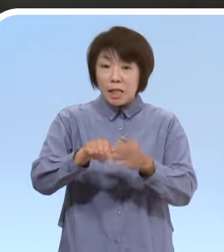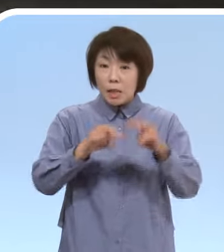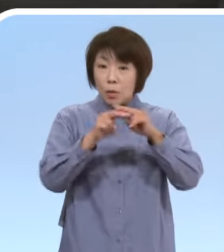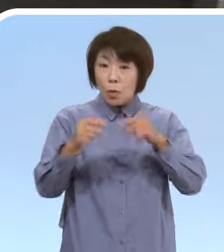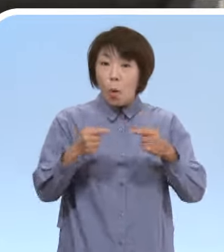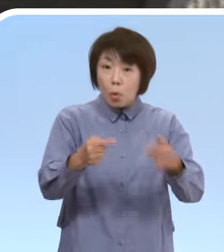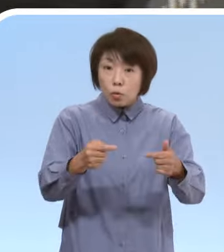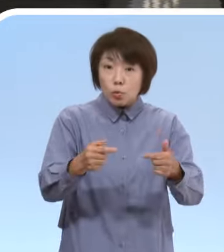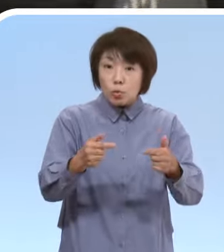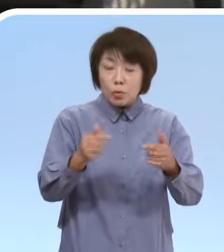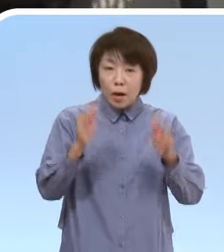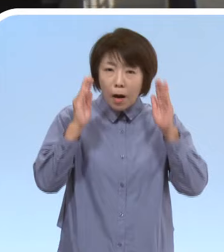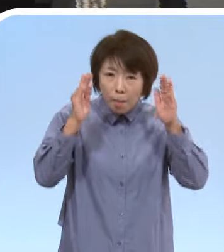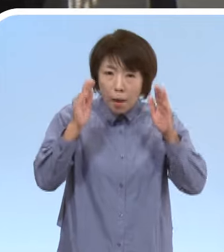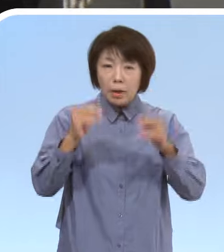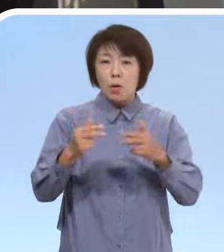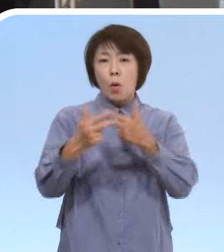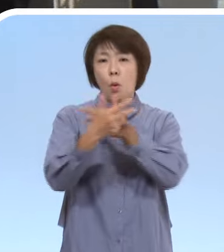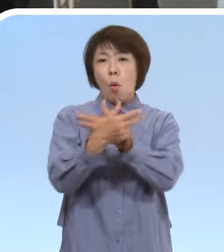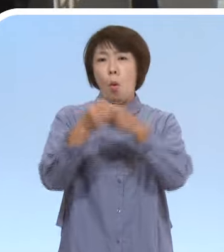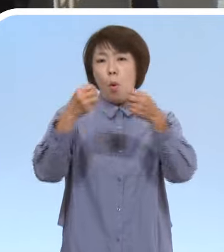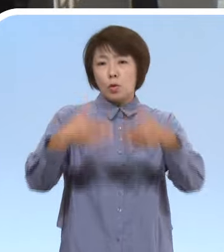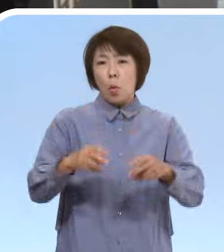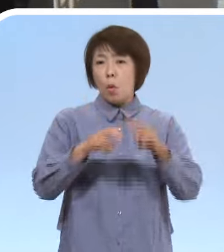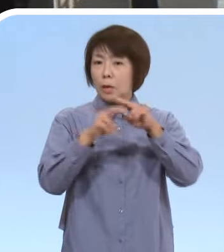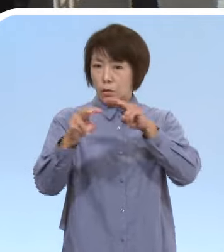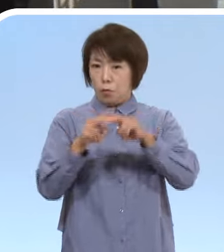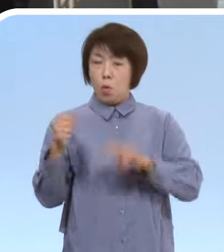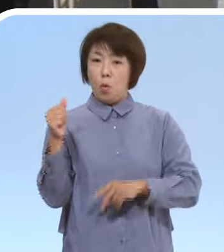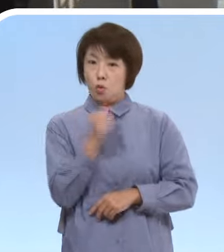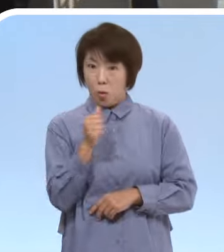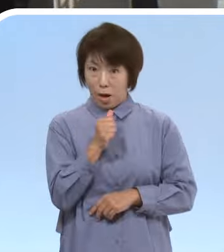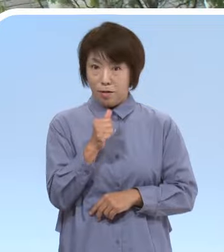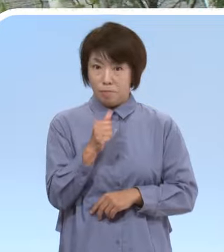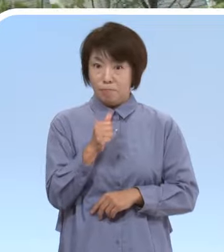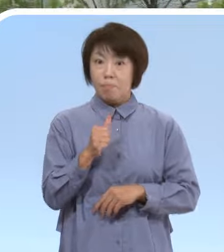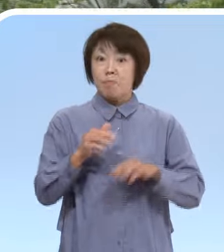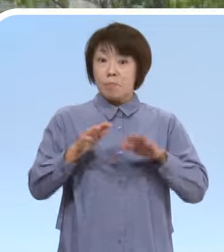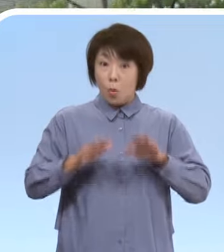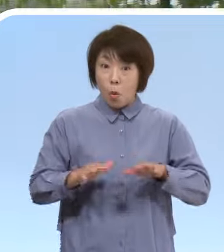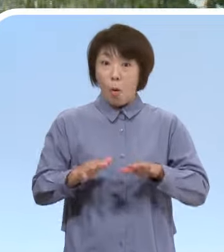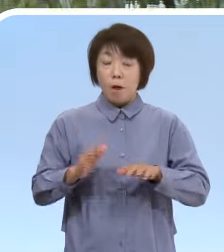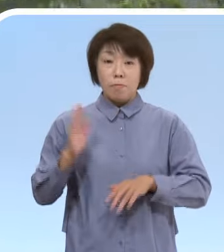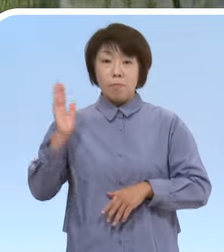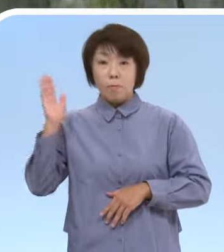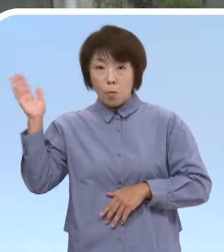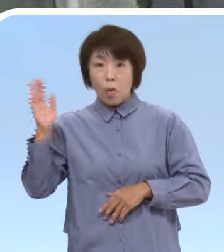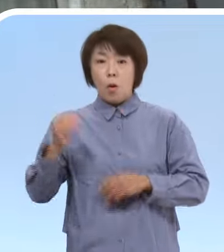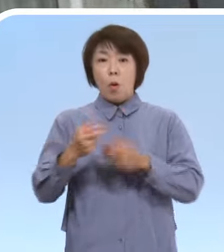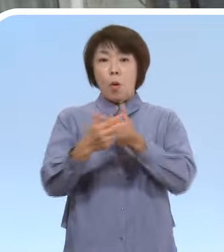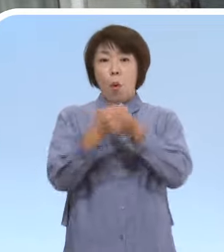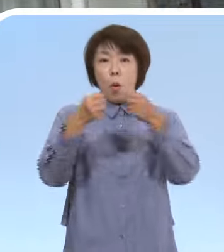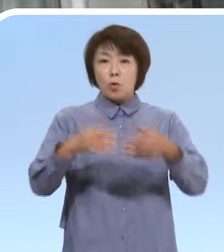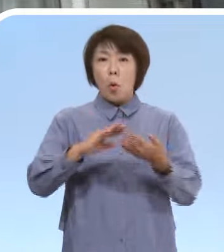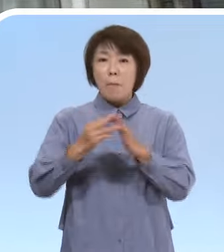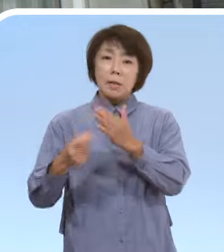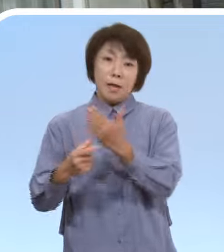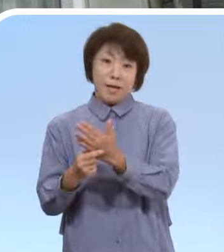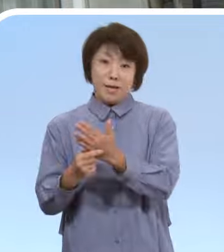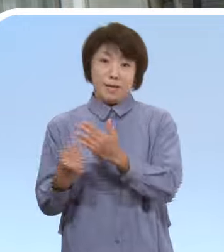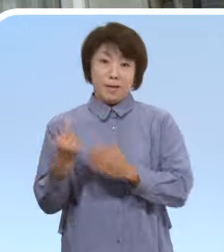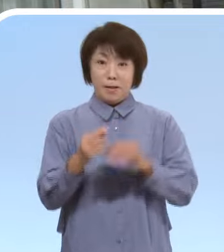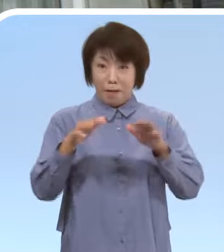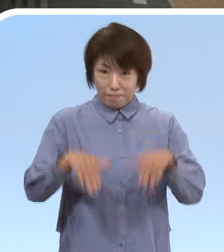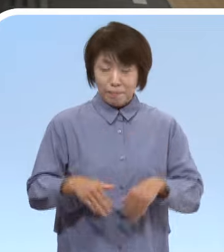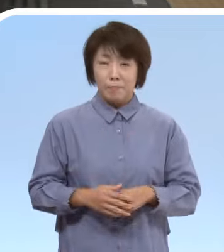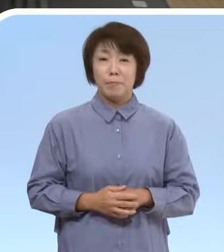として頑張っている北条鉄道をご紹介しようと思い、ここ北条町駅にやってきました。